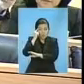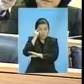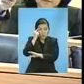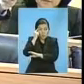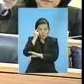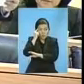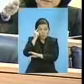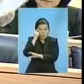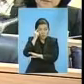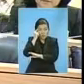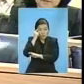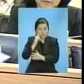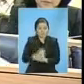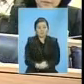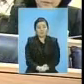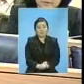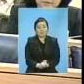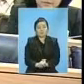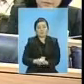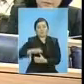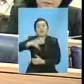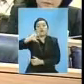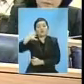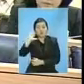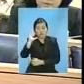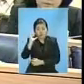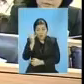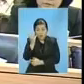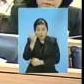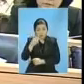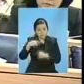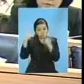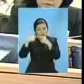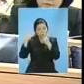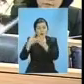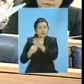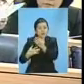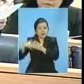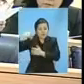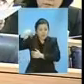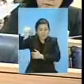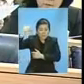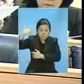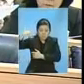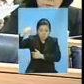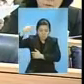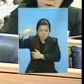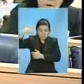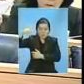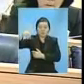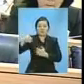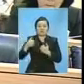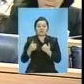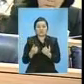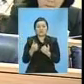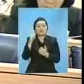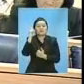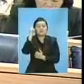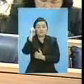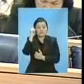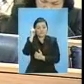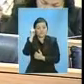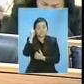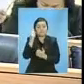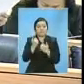ถ้าท่านรู้จักดีว่าทั้งโลกผ่านความขัดแย้งมาอย่างไรท่านจะเข้าใจว่าสิ่ง